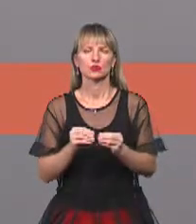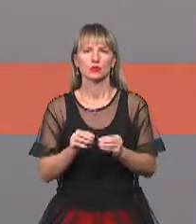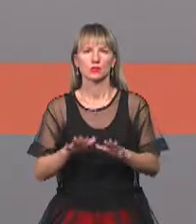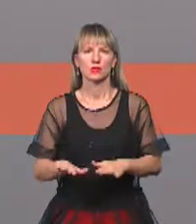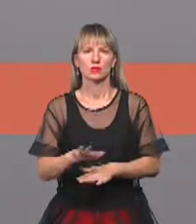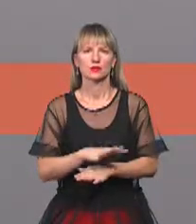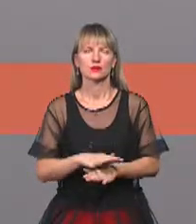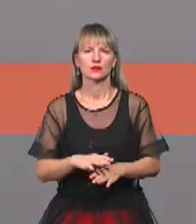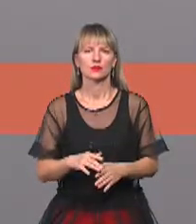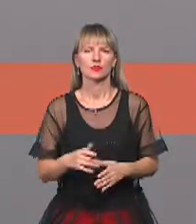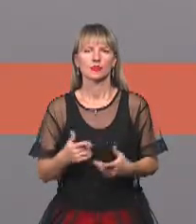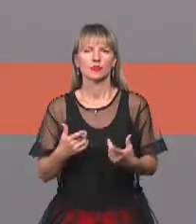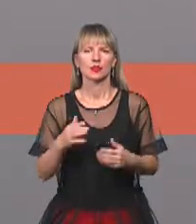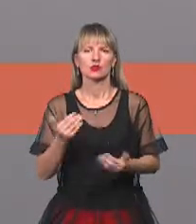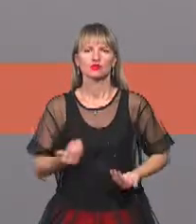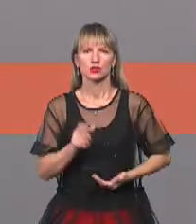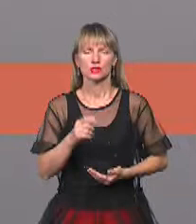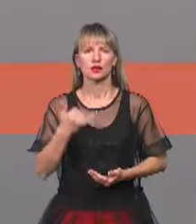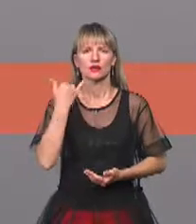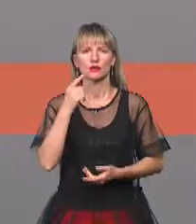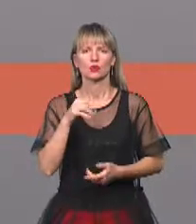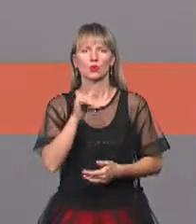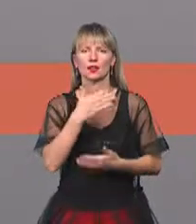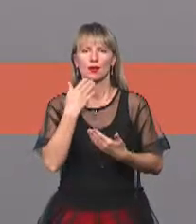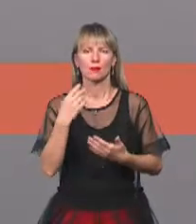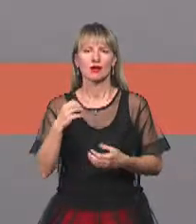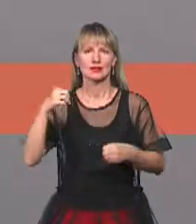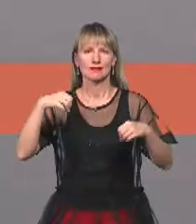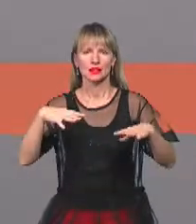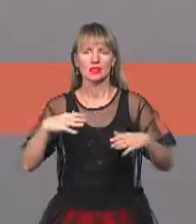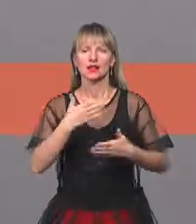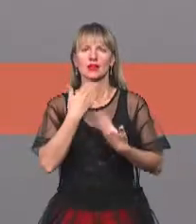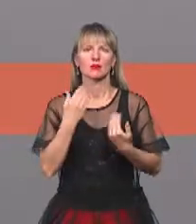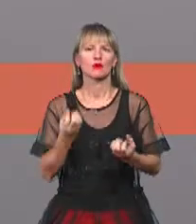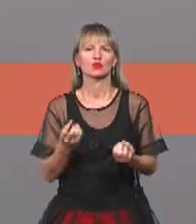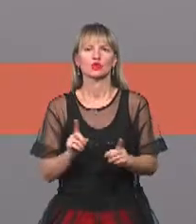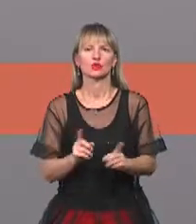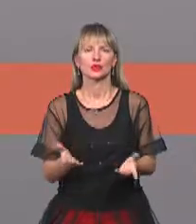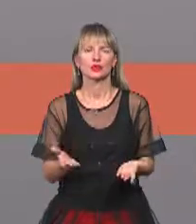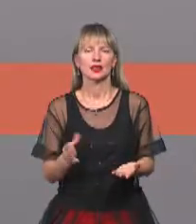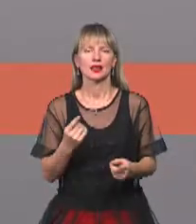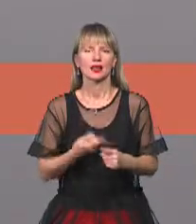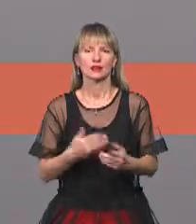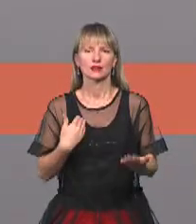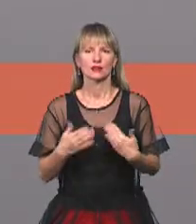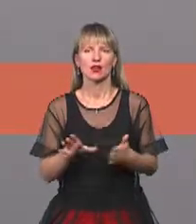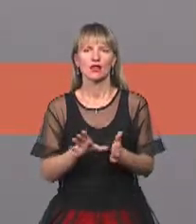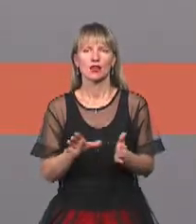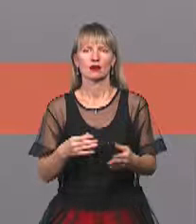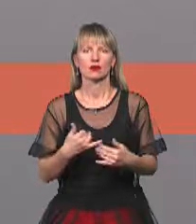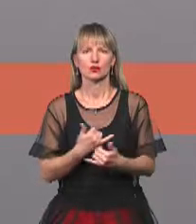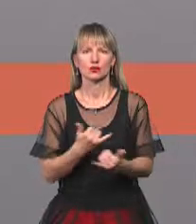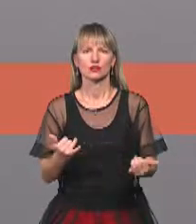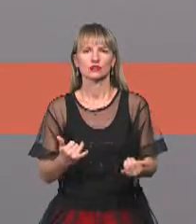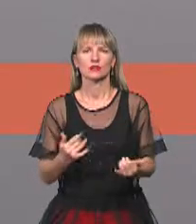домів, коли нам мешканці телефонують, що у них немає електричества, немає світла, немає ще чогось, стосується енергопостачання,